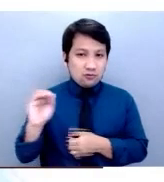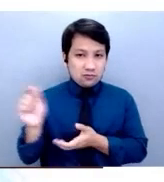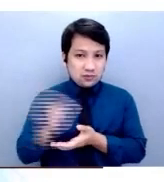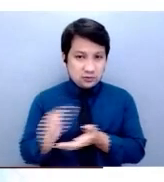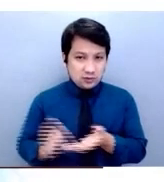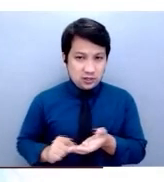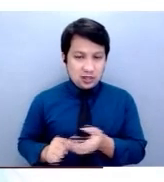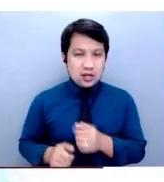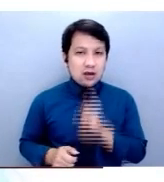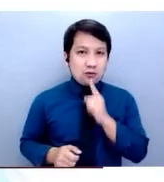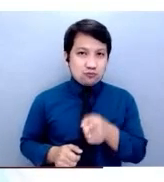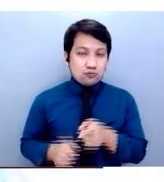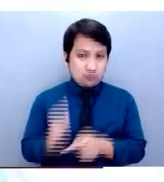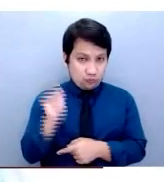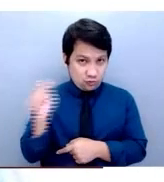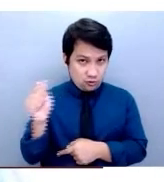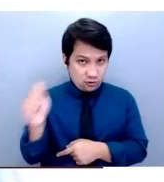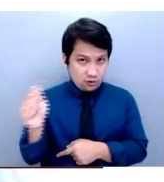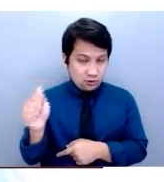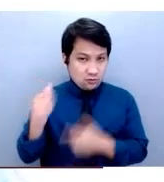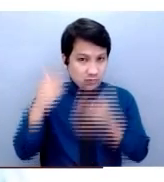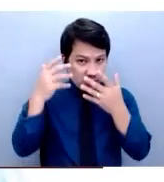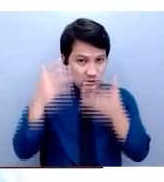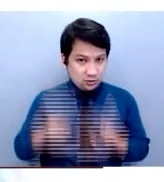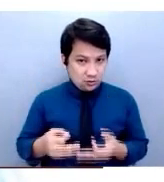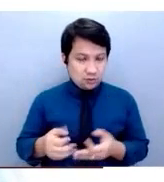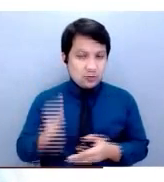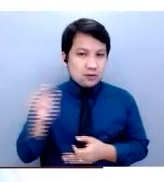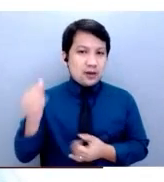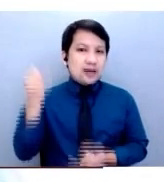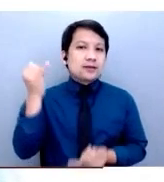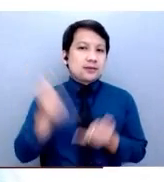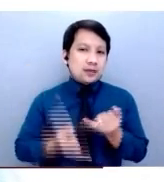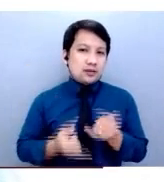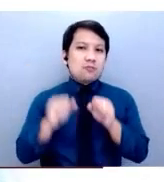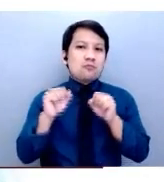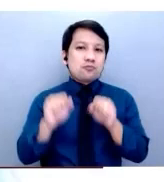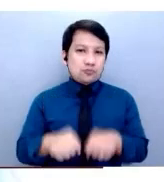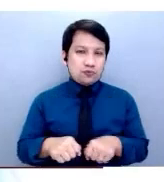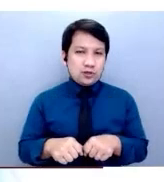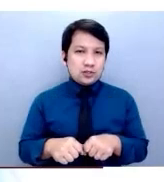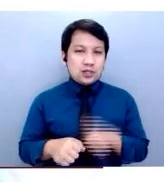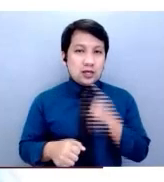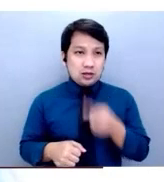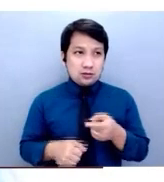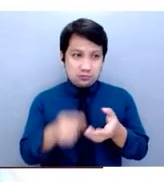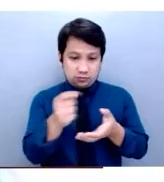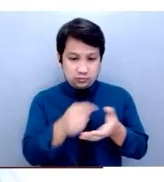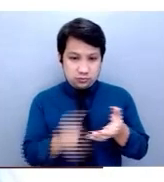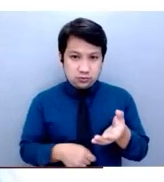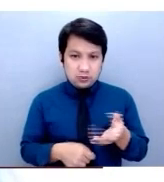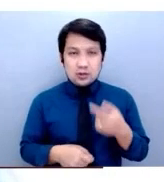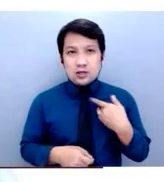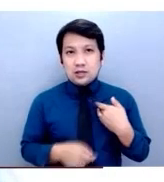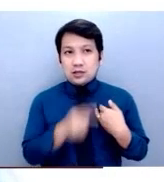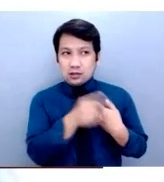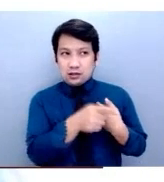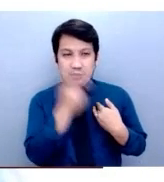doon talaga yan na pa-finalize ng huli kasi pwede rin kasi pagkakita mo yung draft hindi ka pa masyadong